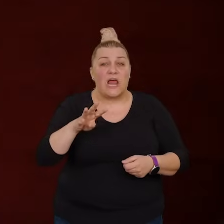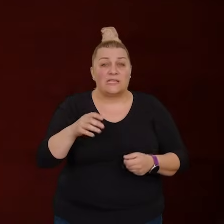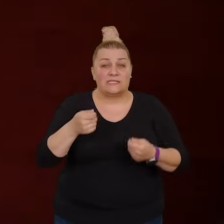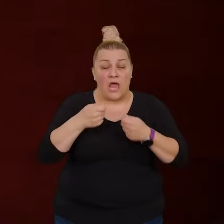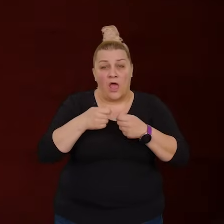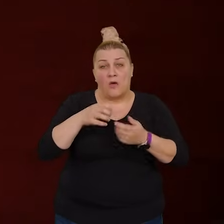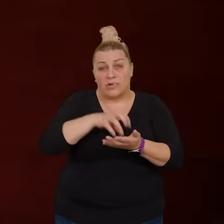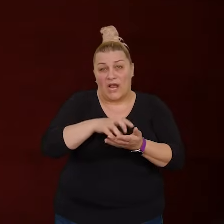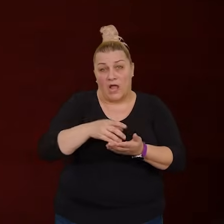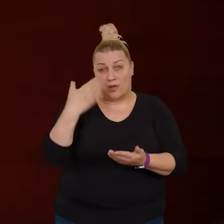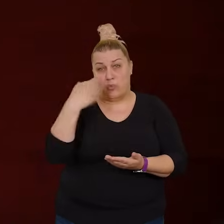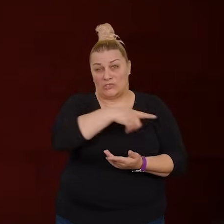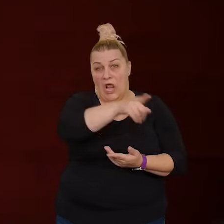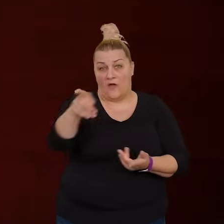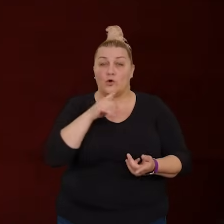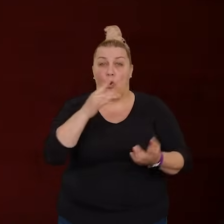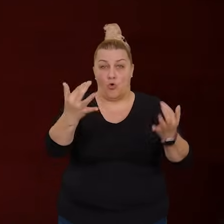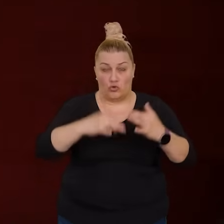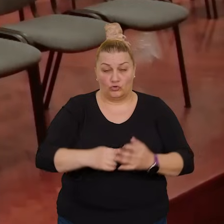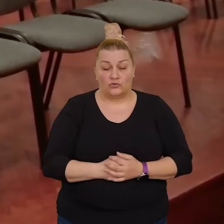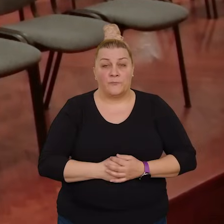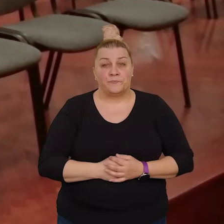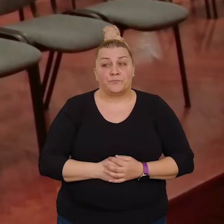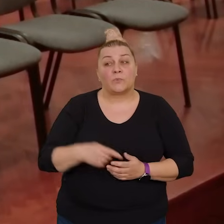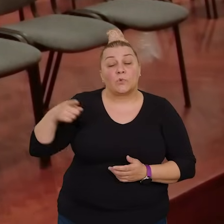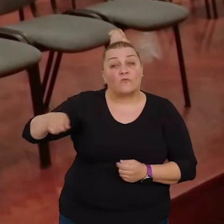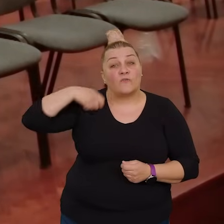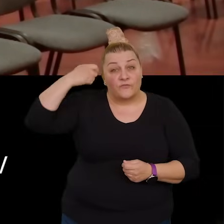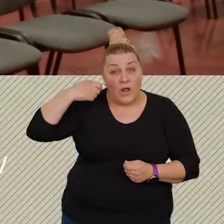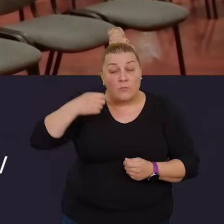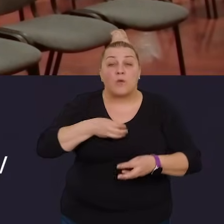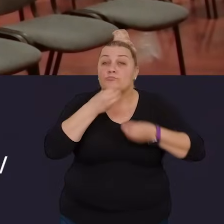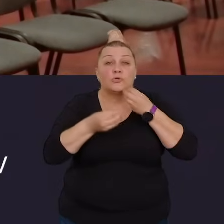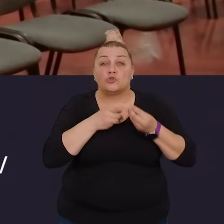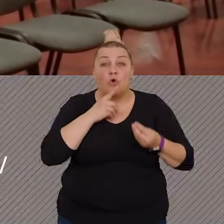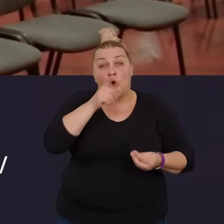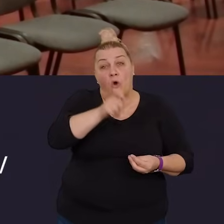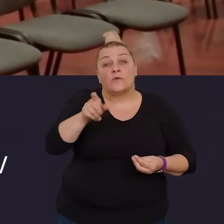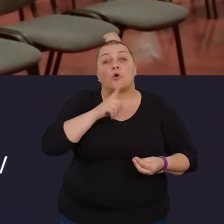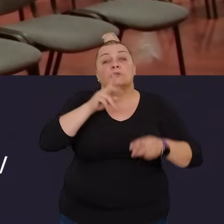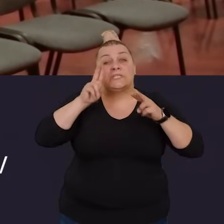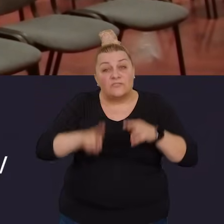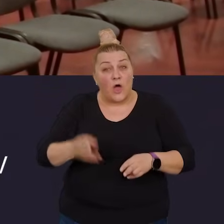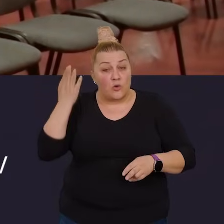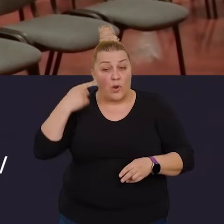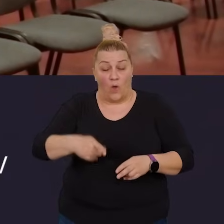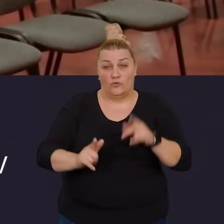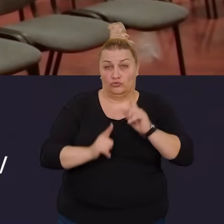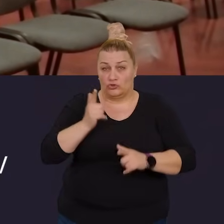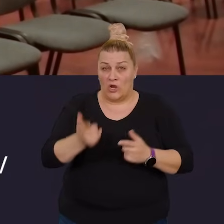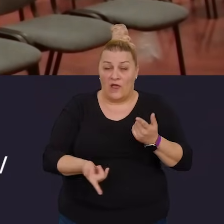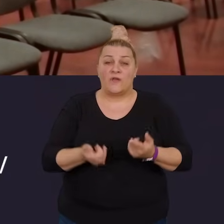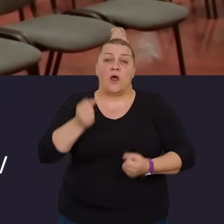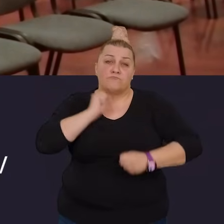veterana 114. brigade Hrvatske vojske. U ovom filmu govore izrani sudionici o svim patnjama i zločinima koji su u